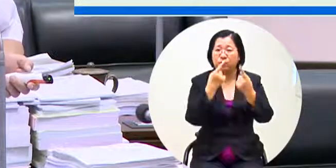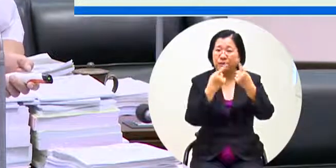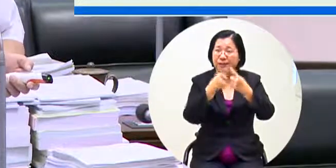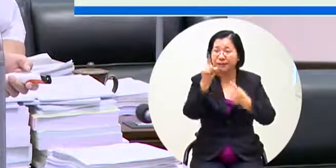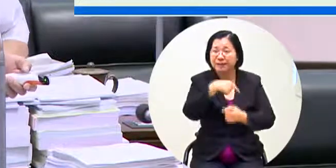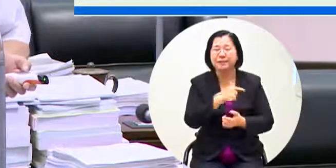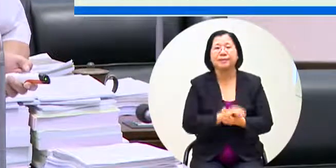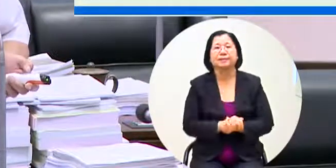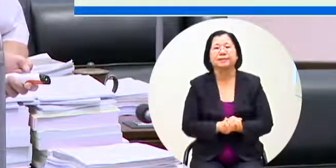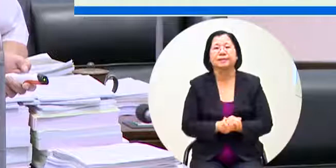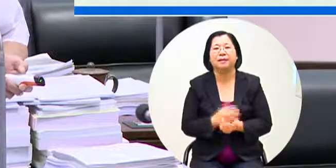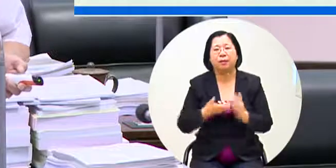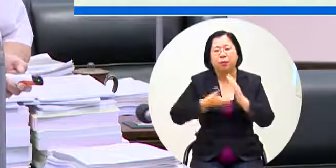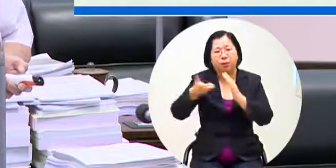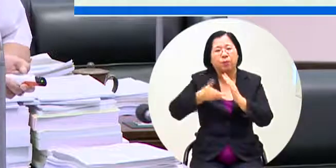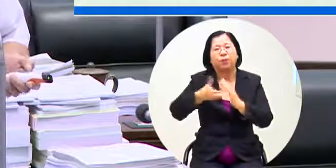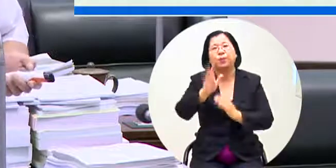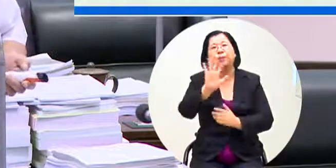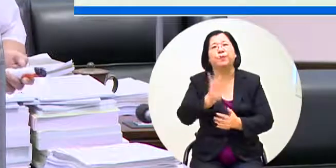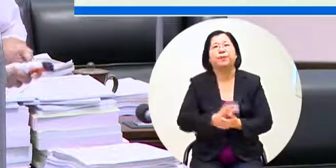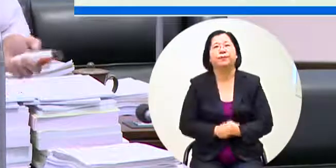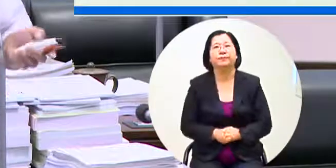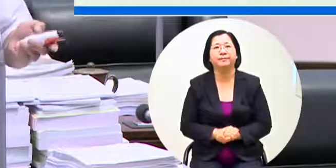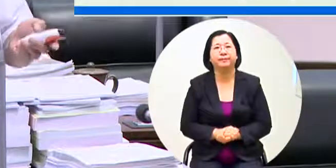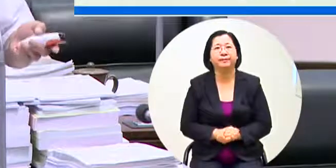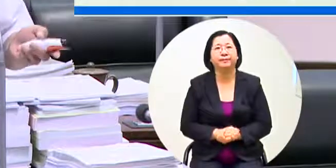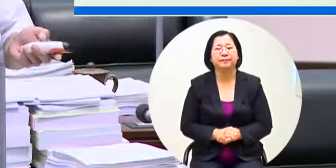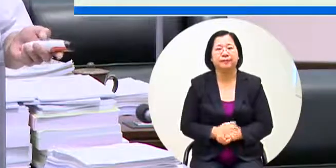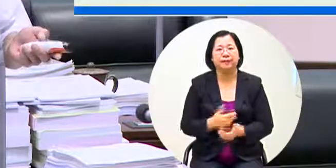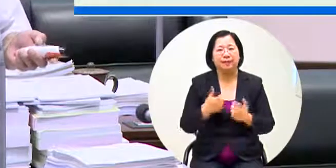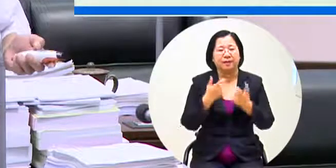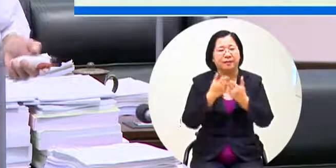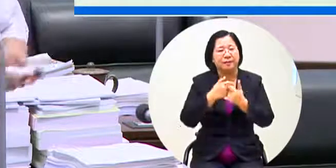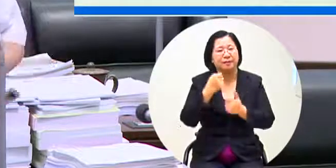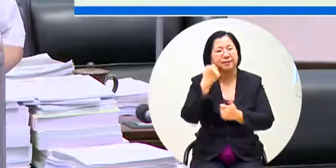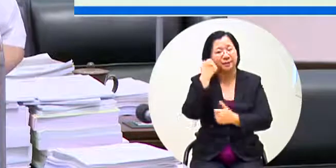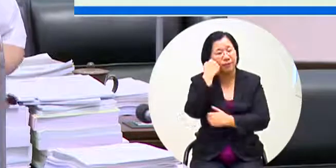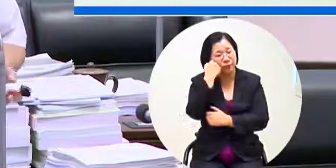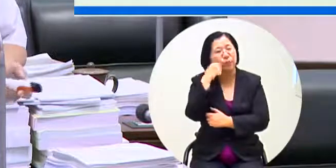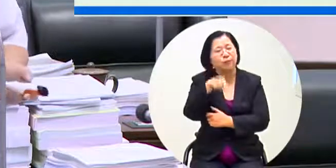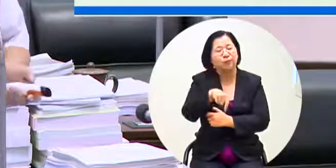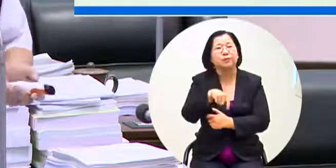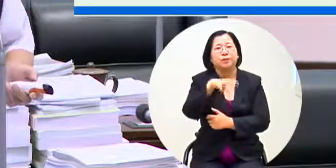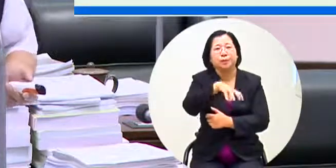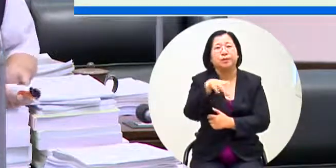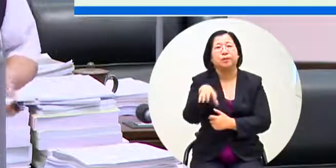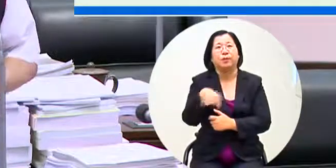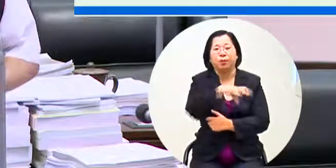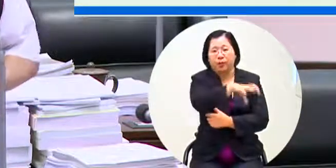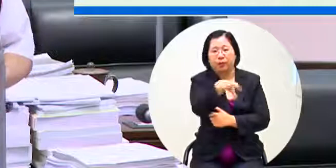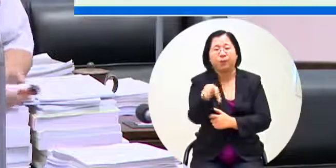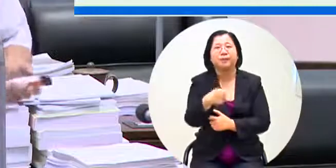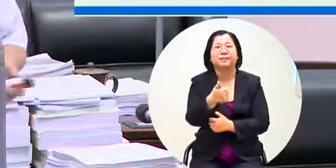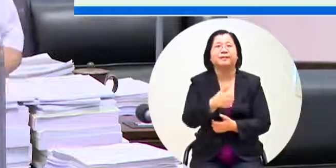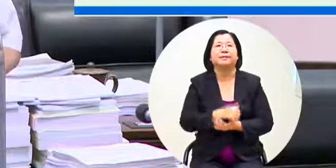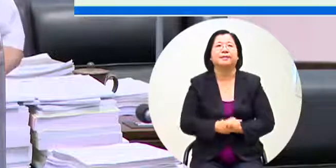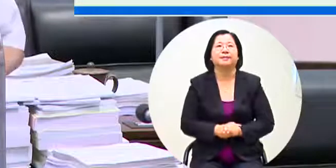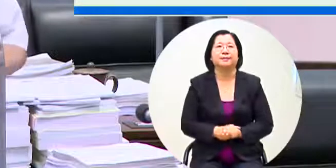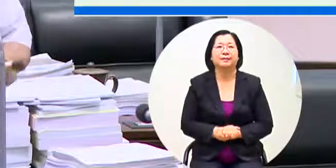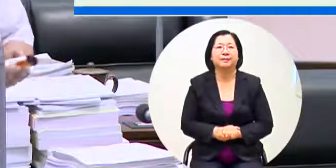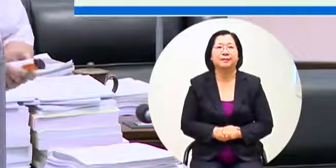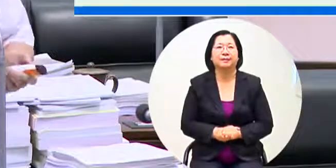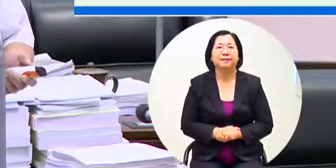打造宜住宜居的优质环境啦吼。啊，希望就是讲吼，进目前啦吼，进目